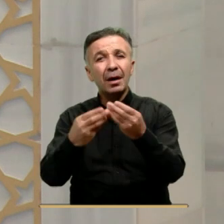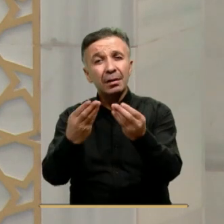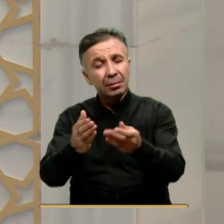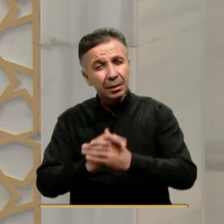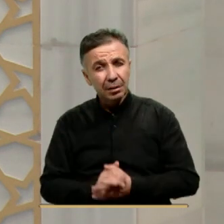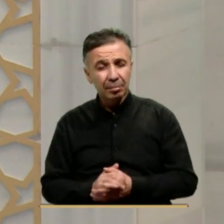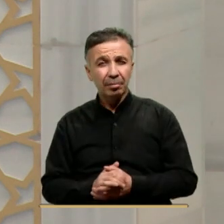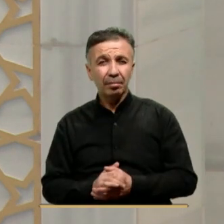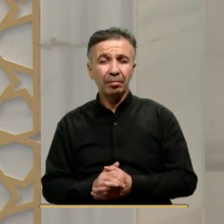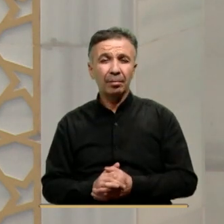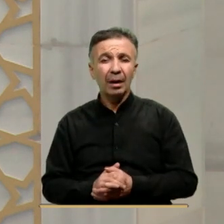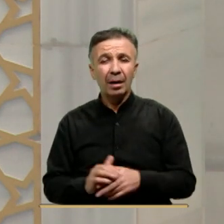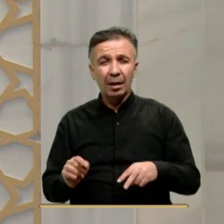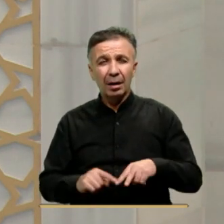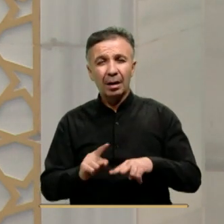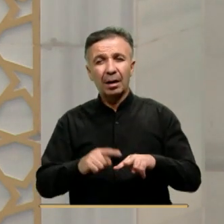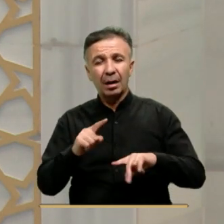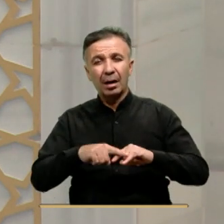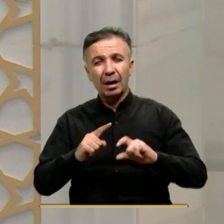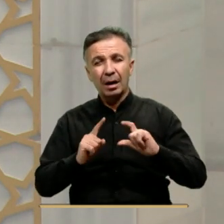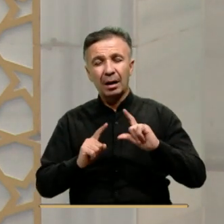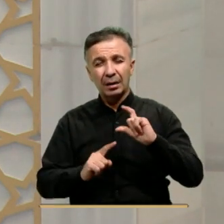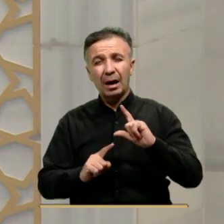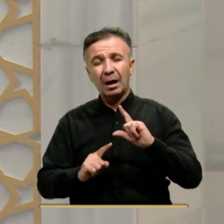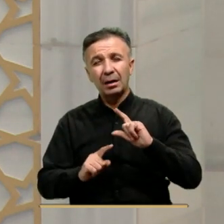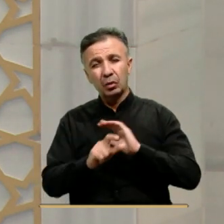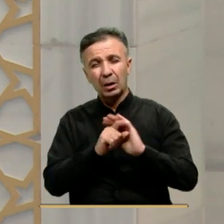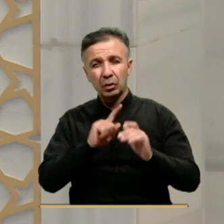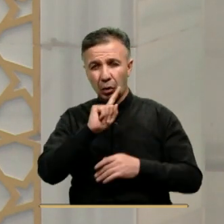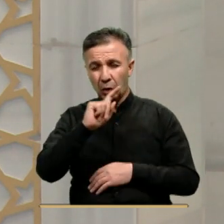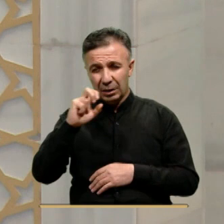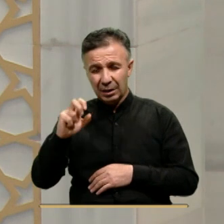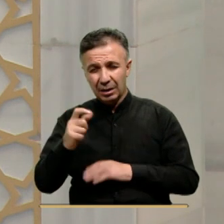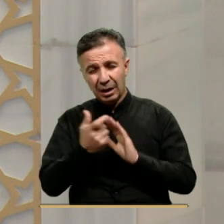nahıl suresi 18 ayeti kerimede Bu gerçeği Yüce